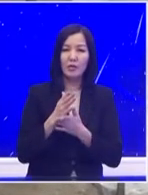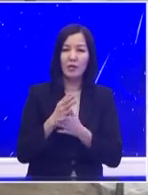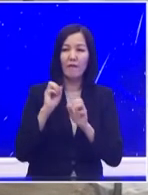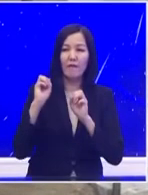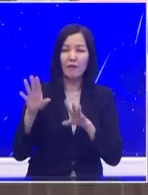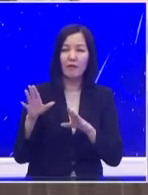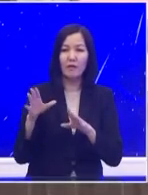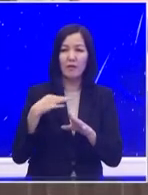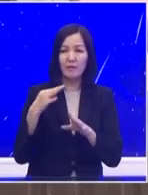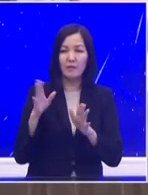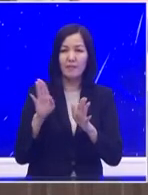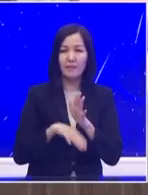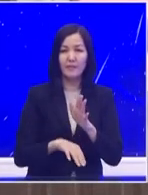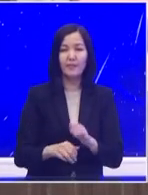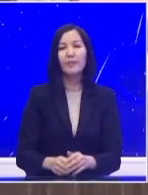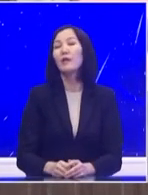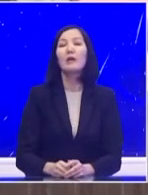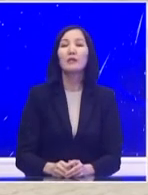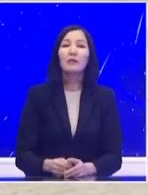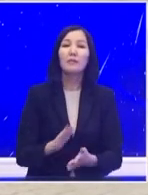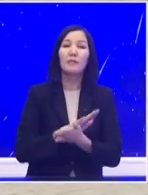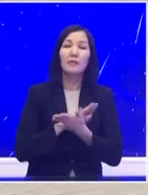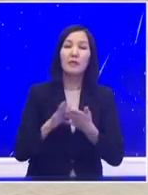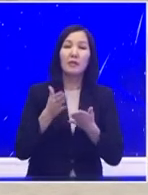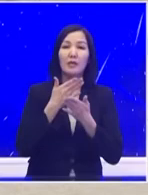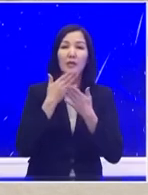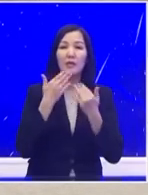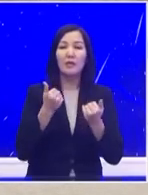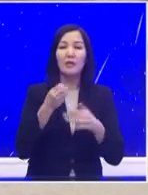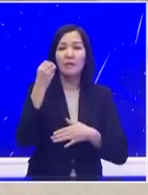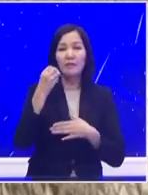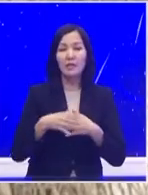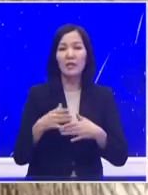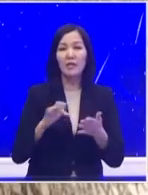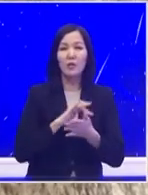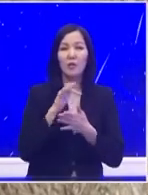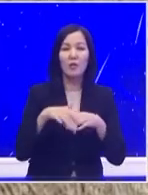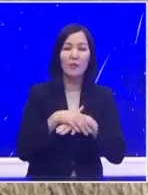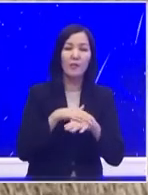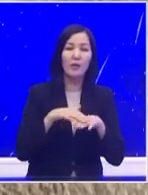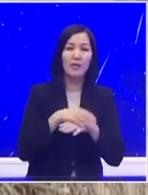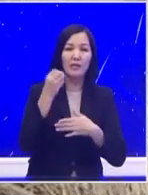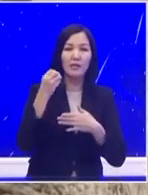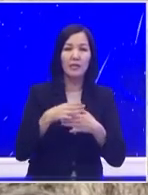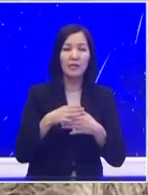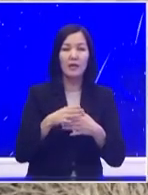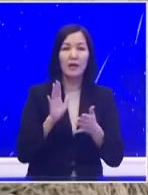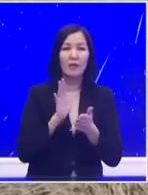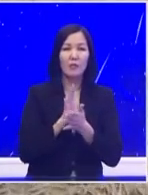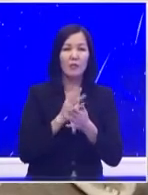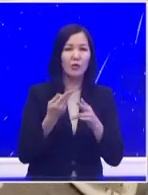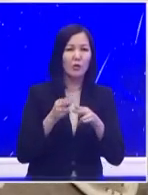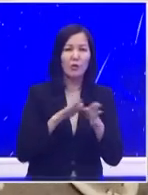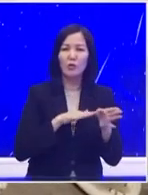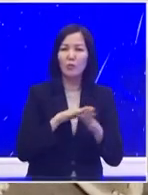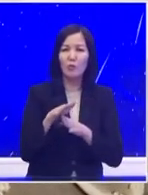куда попало. Неблагоприятная санитарная обстановка и в самой оживленной точке села. Базар райцентра также во власти мусора. Вместо воды